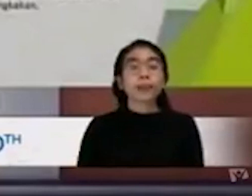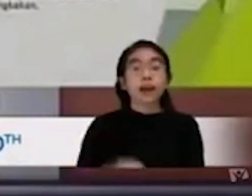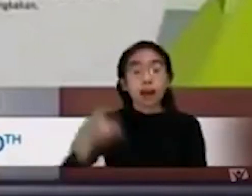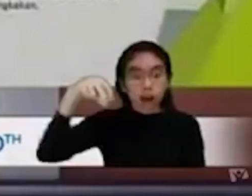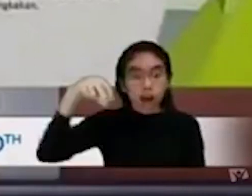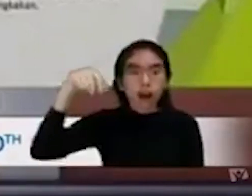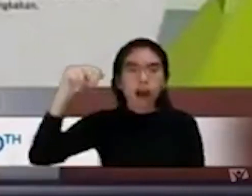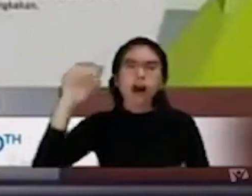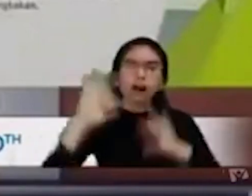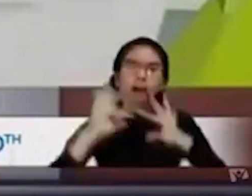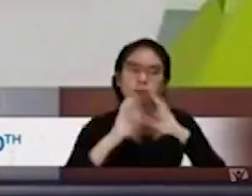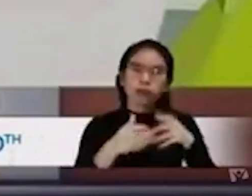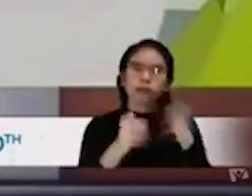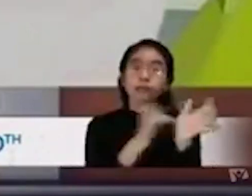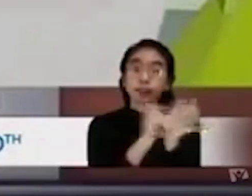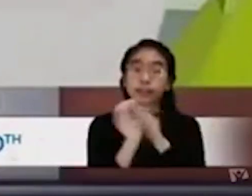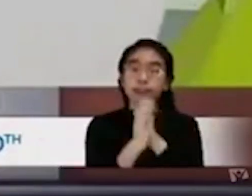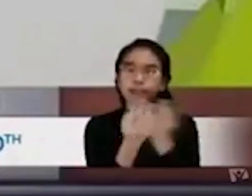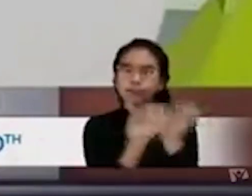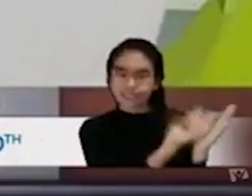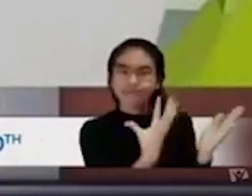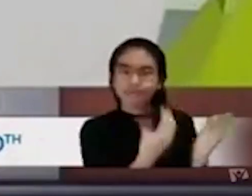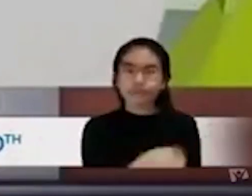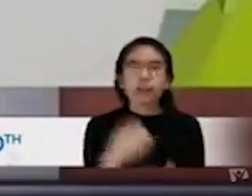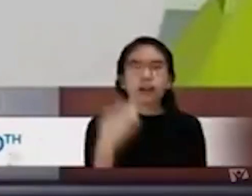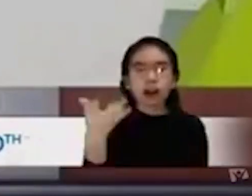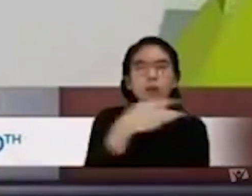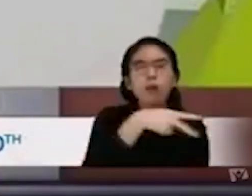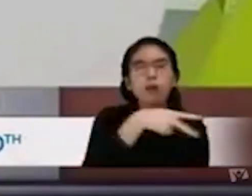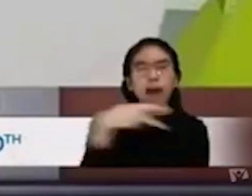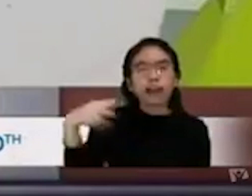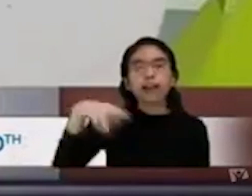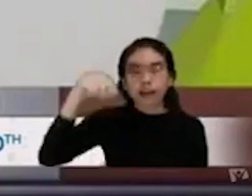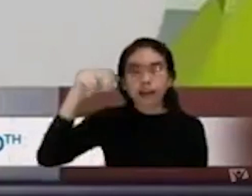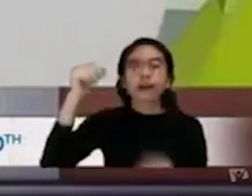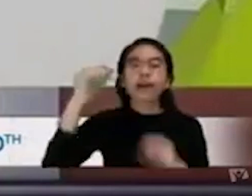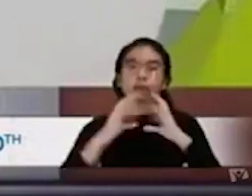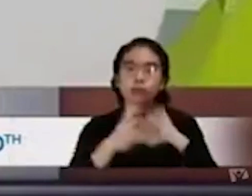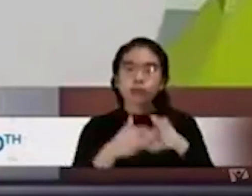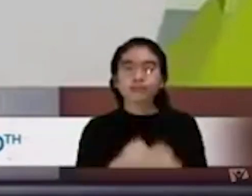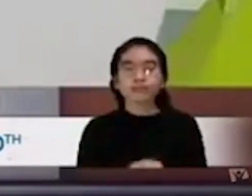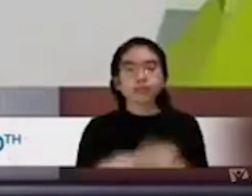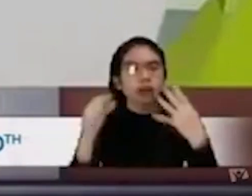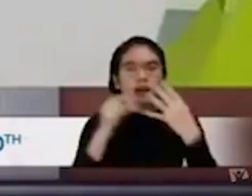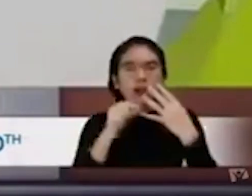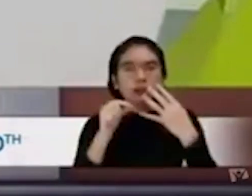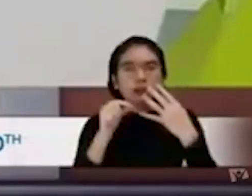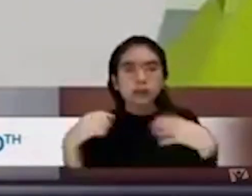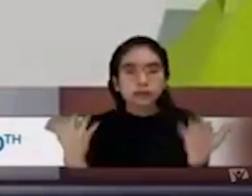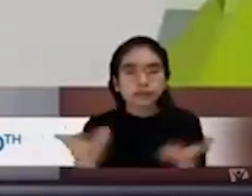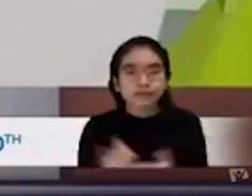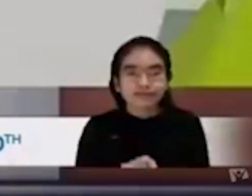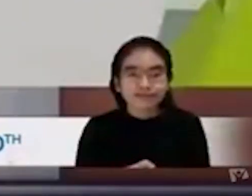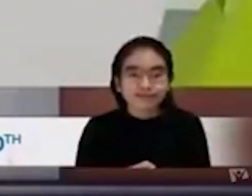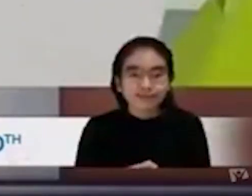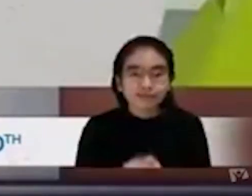Dan yang keempat, membuat air lebih cepat mendidih. Ini juga mungkin tidak pernah kita terpikir.